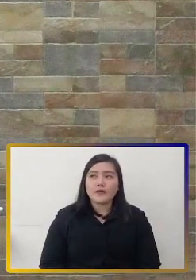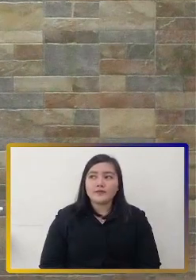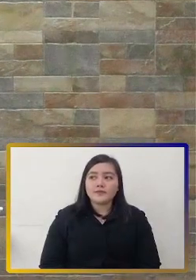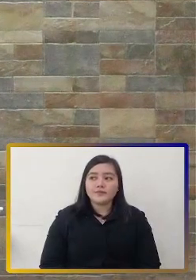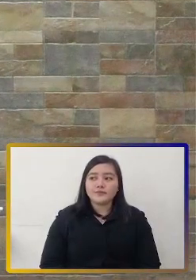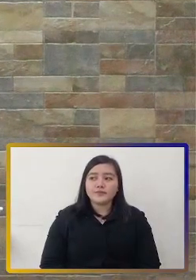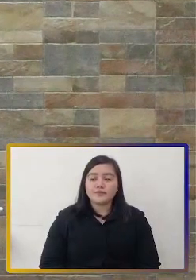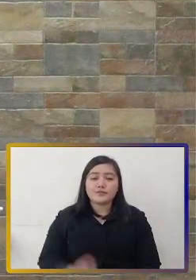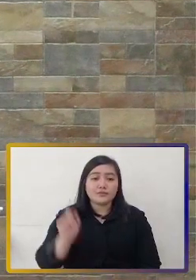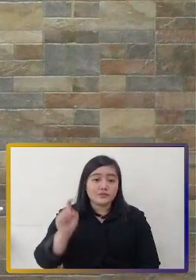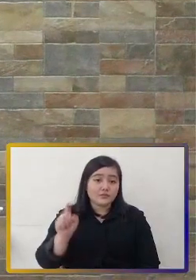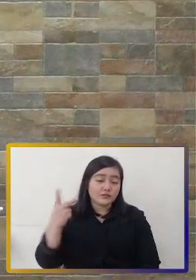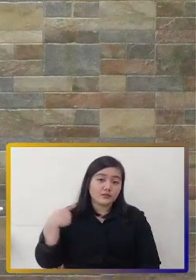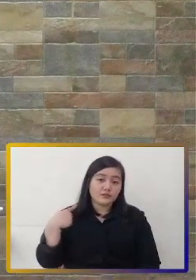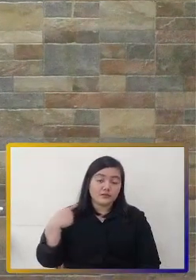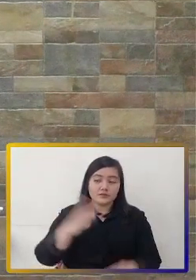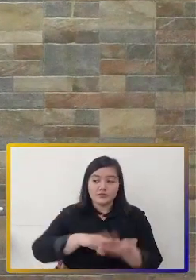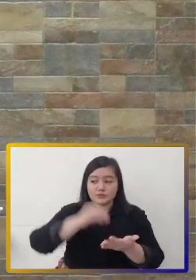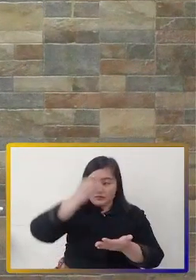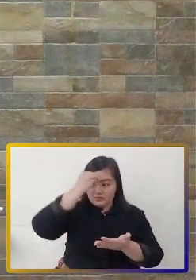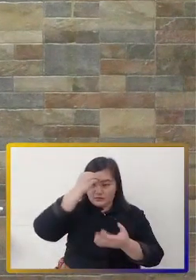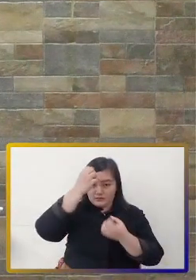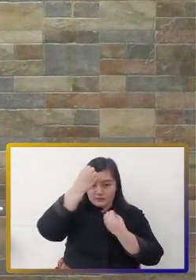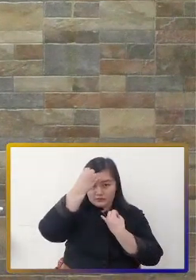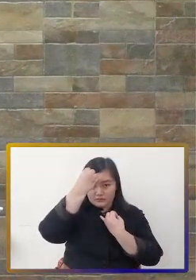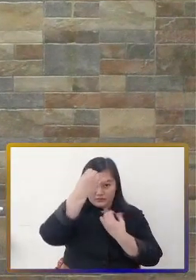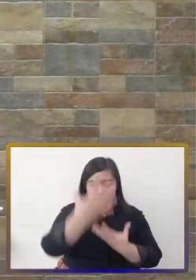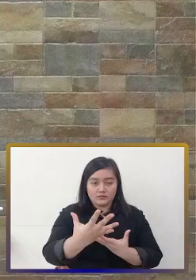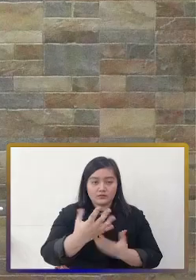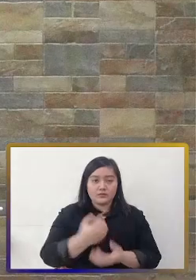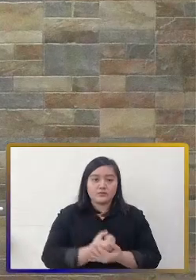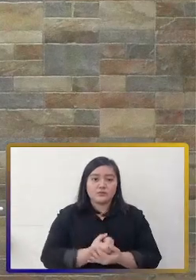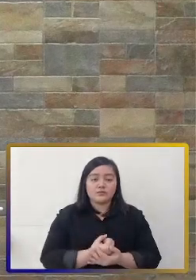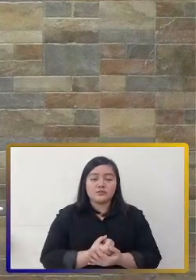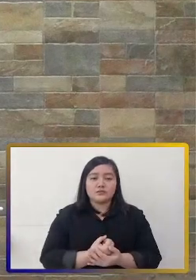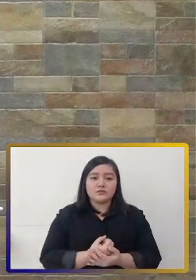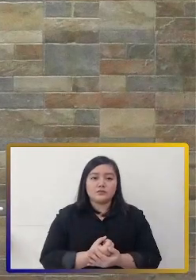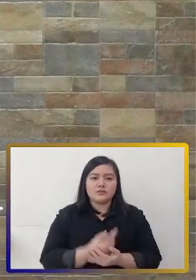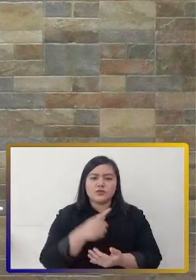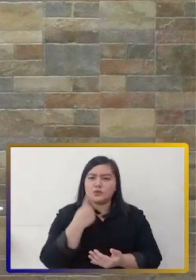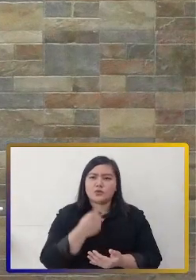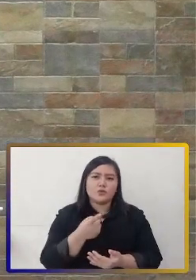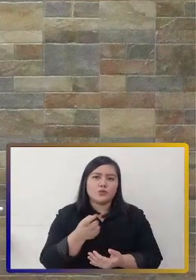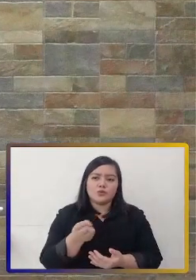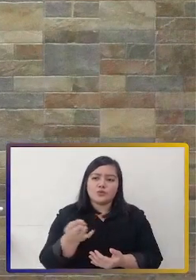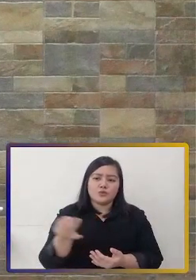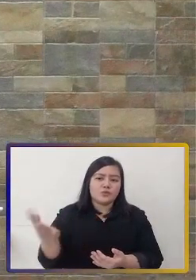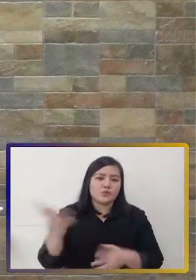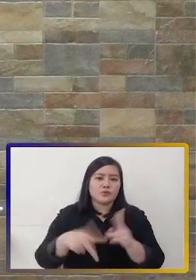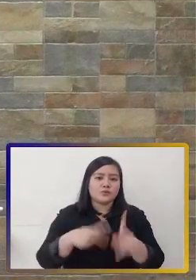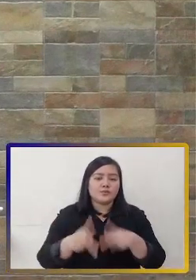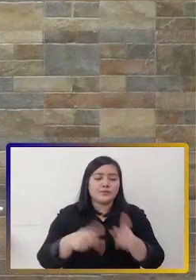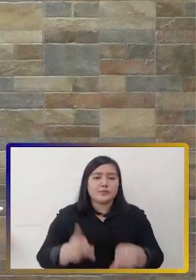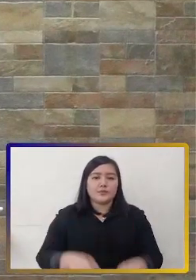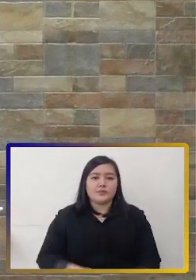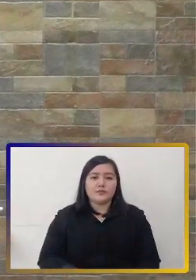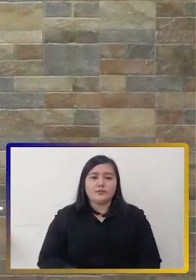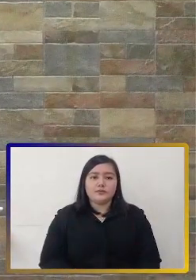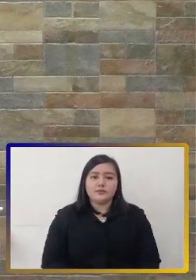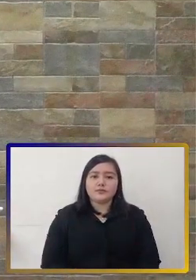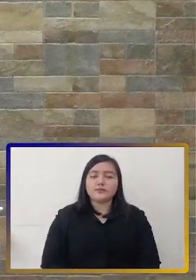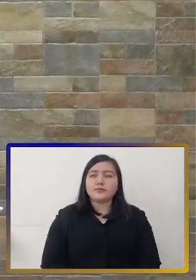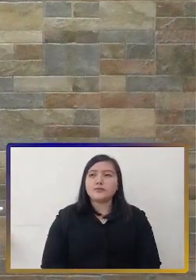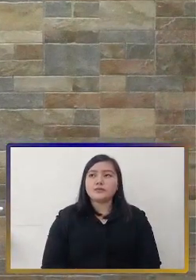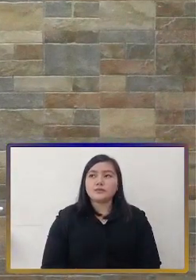we have an information. Matutunan natin ang information, sino po ang mga tao po na ito. Alright? Kasi po, kaya ko po, kailangan natin